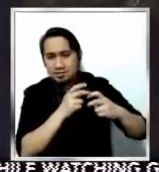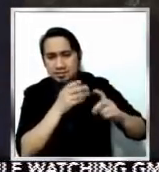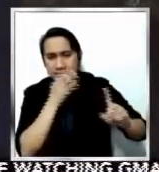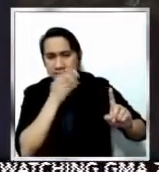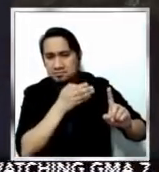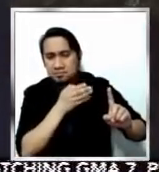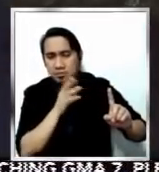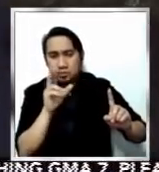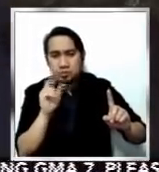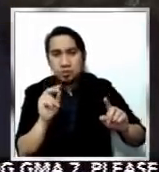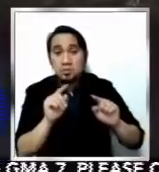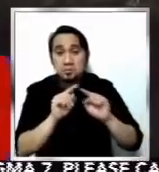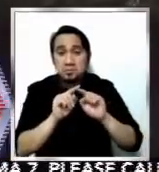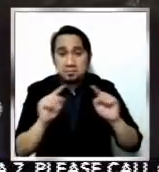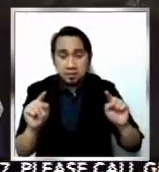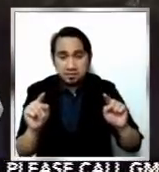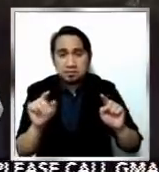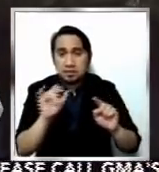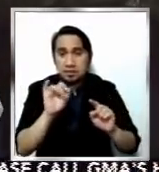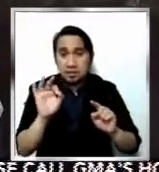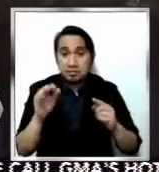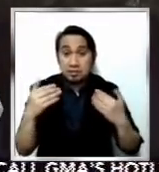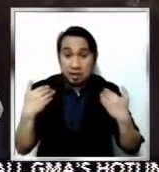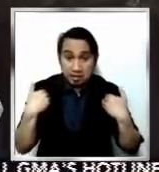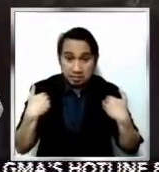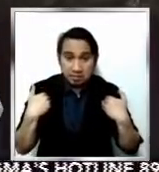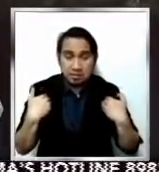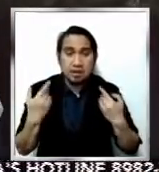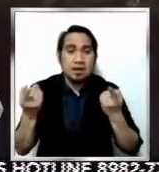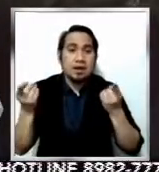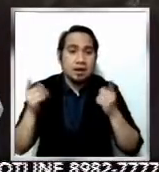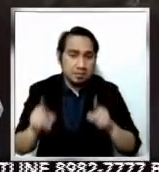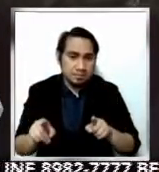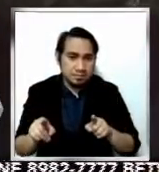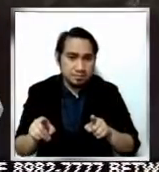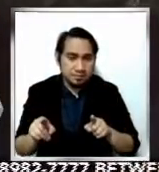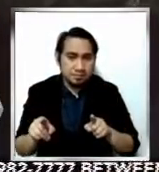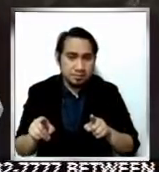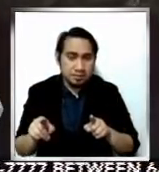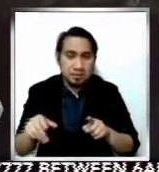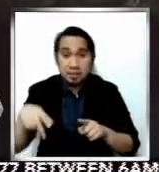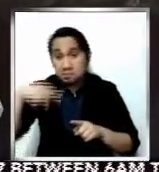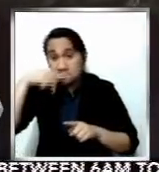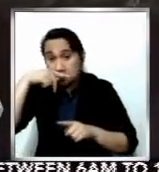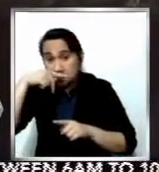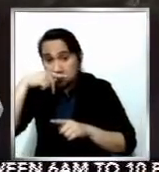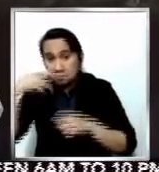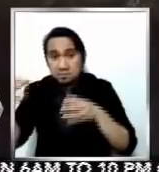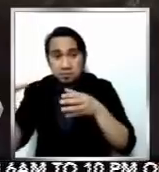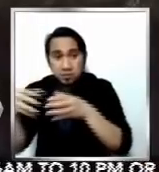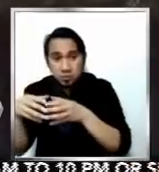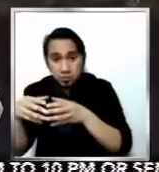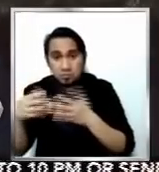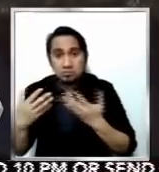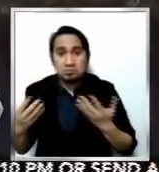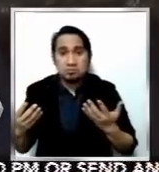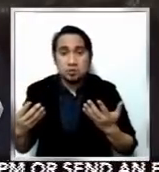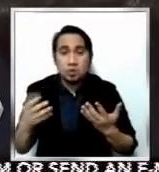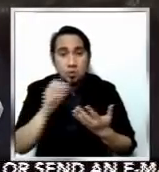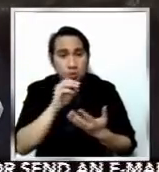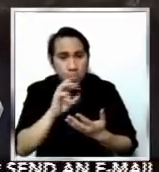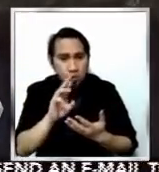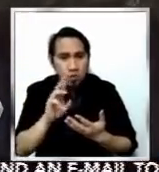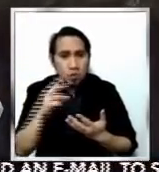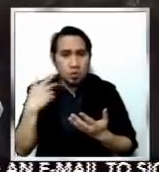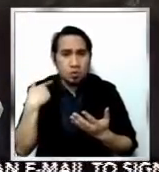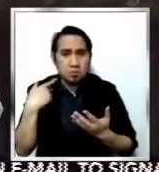halimbawa lang ay meron nang nangyaring ganyan sa privado at medyo na-highlight lang itong